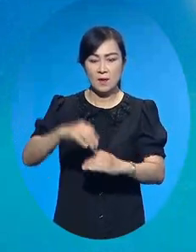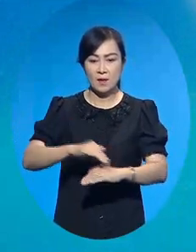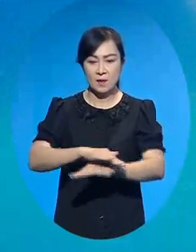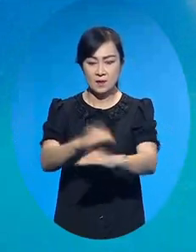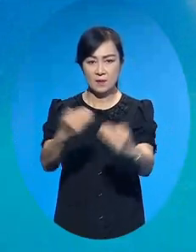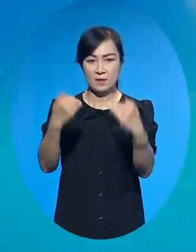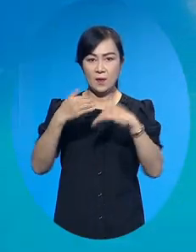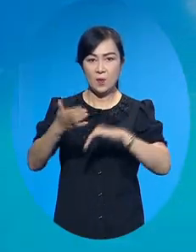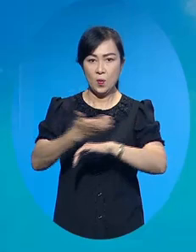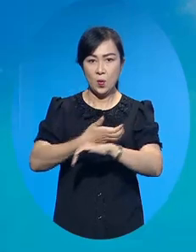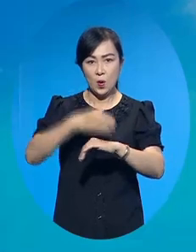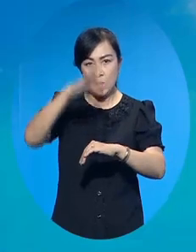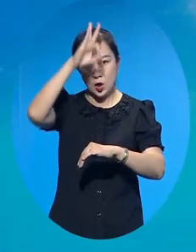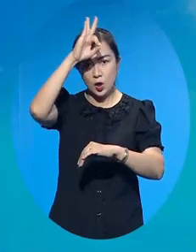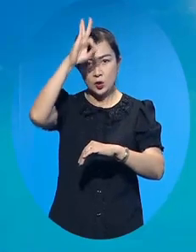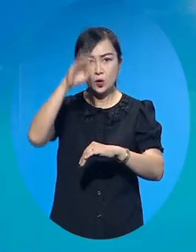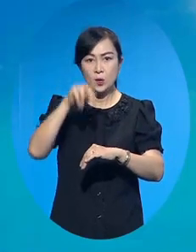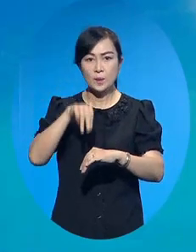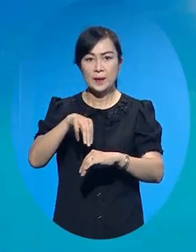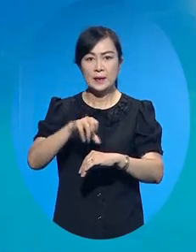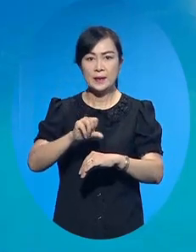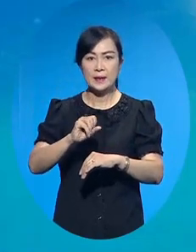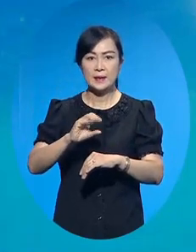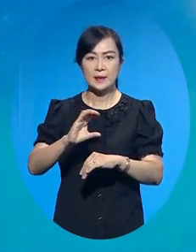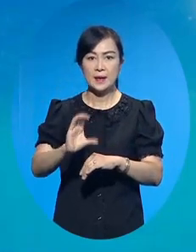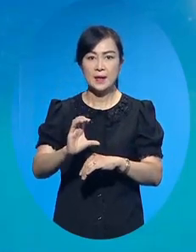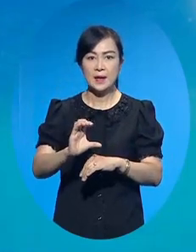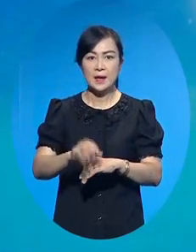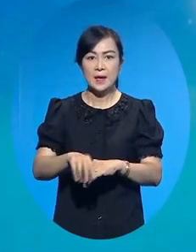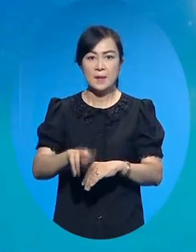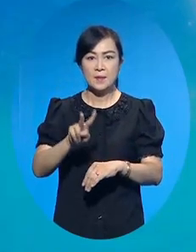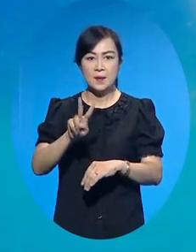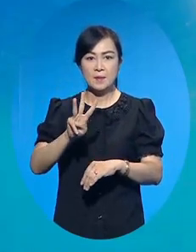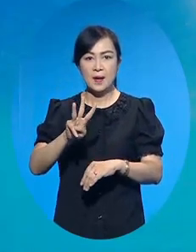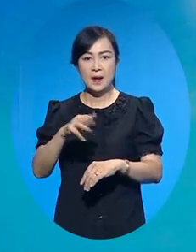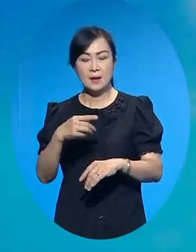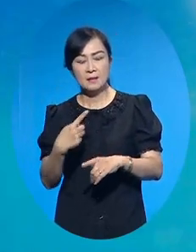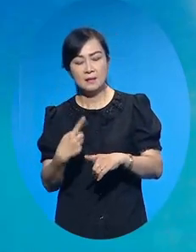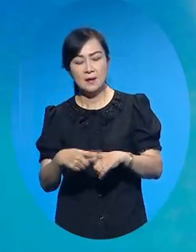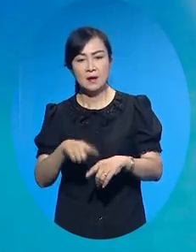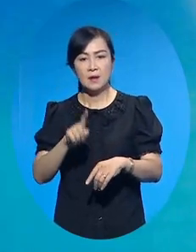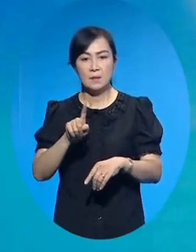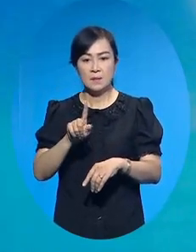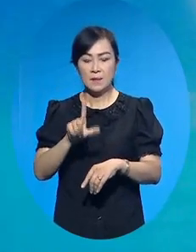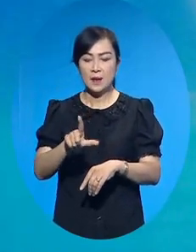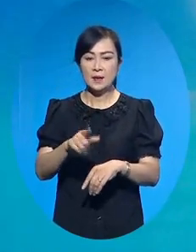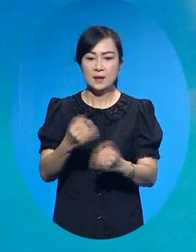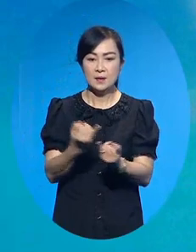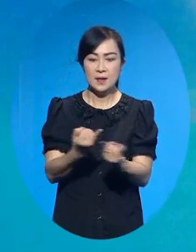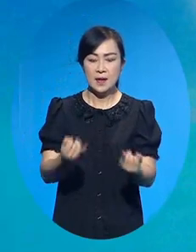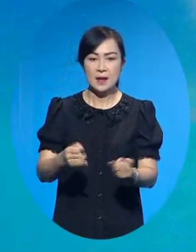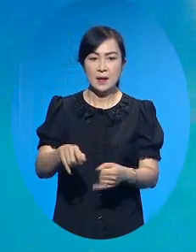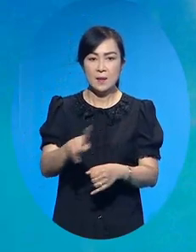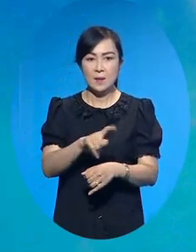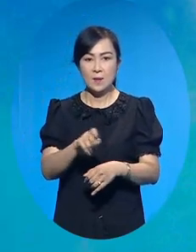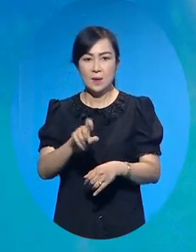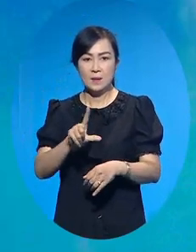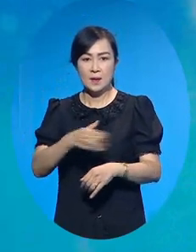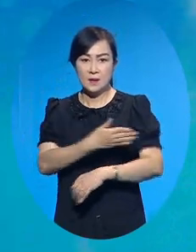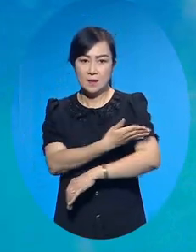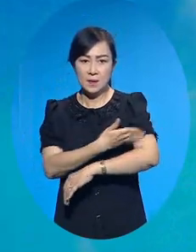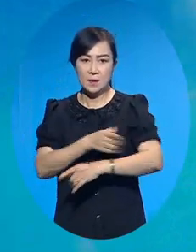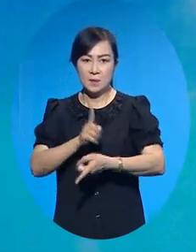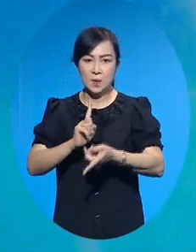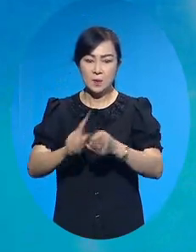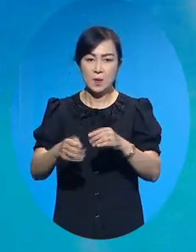động quốc gia thủ đô Antananarivo, Madagascar, khiến ít nhất 13 người thiệt mạng, trong đó có 7 trẻ em và 107 người bị thương,